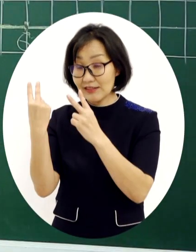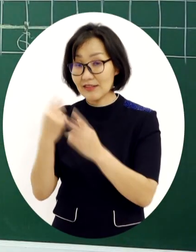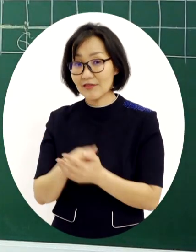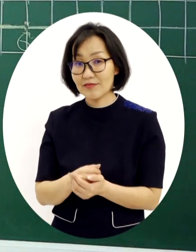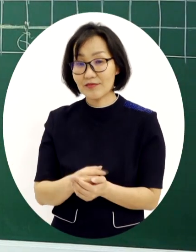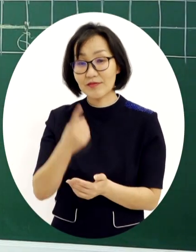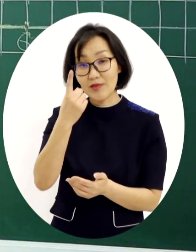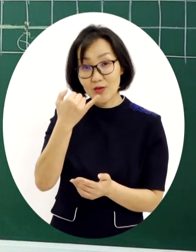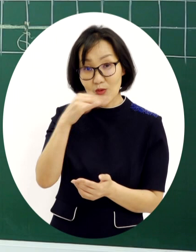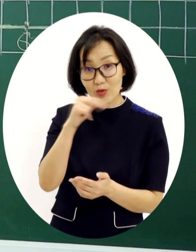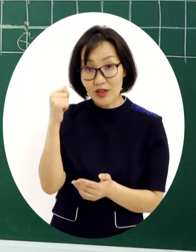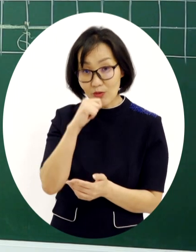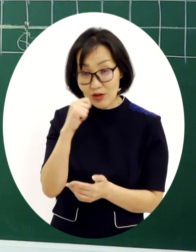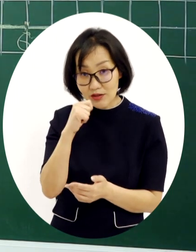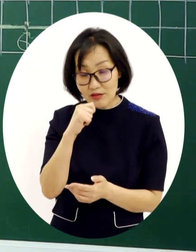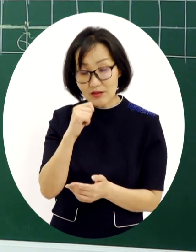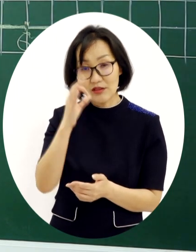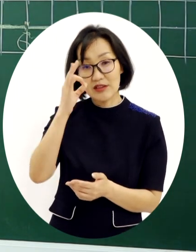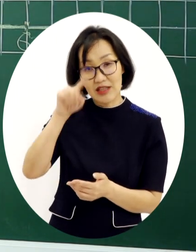эхлээснэ. 1 удаа угаахад